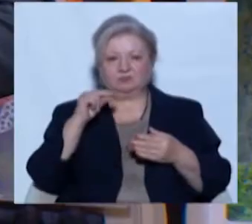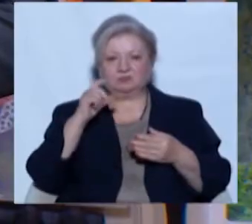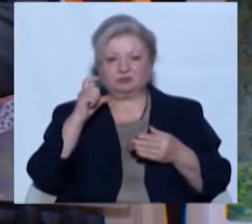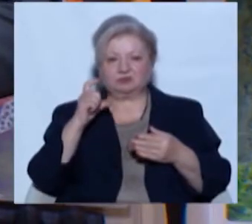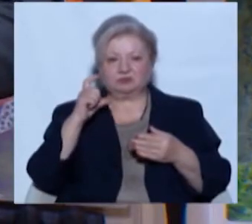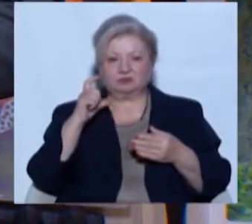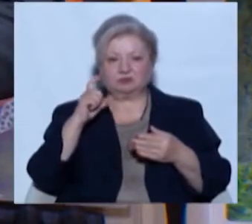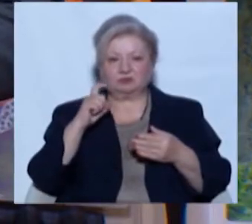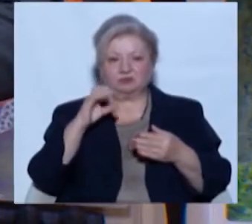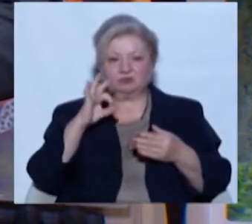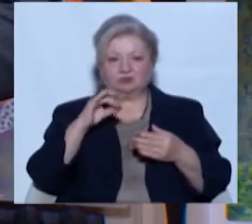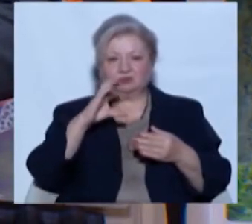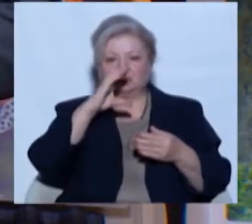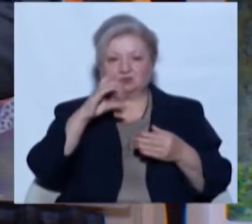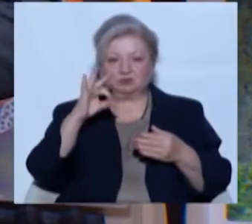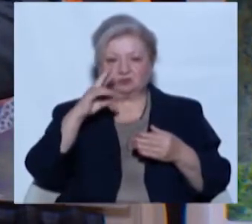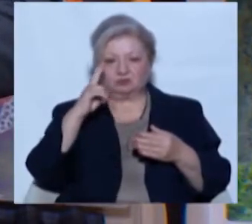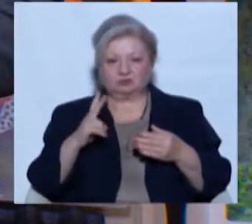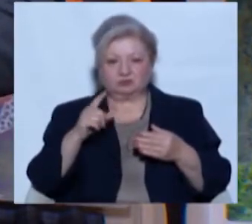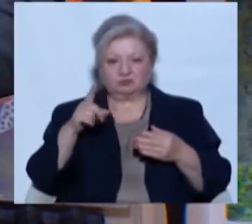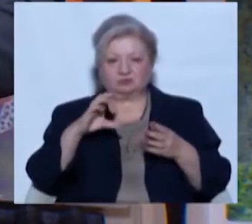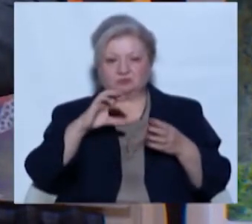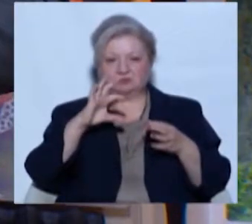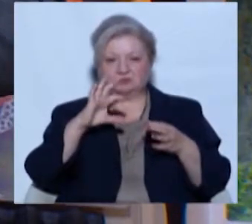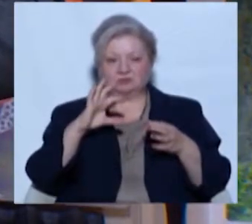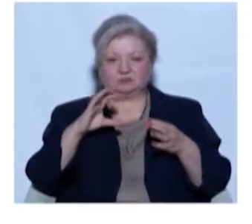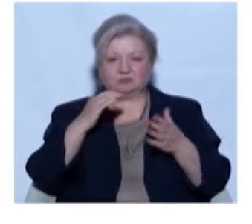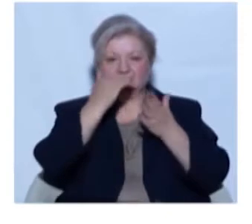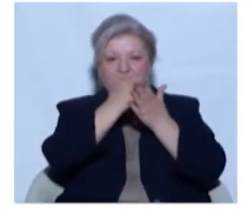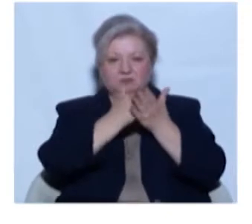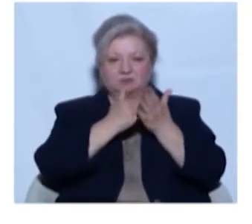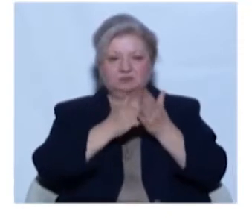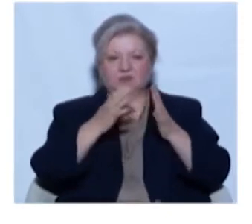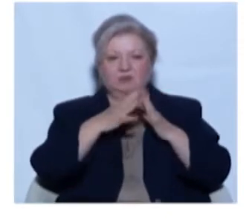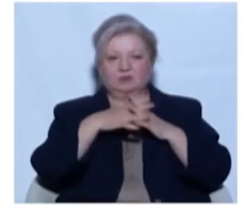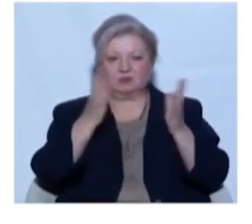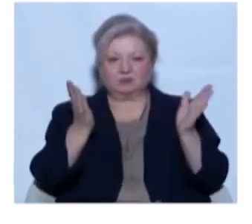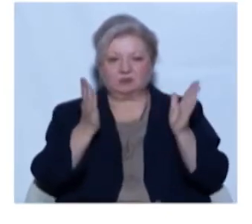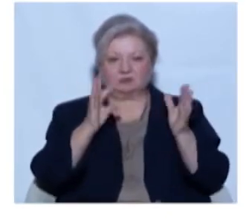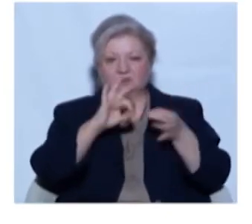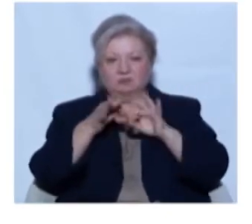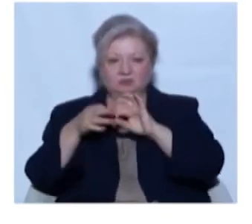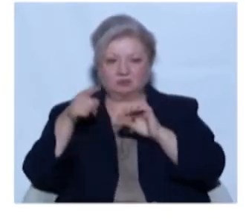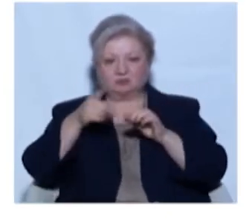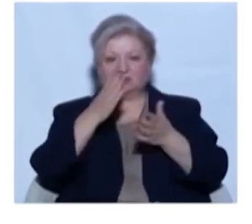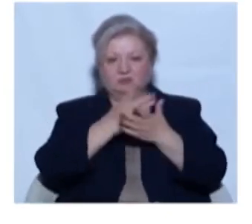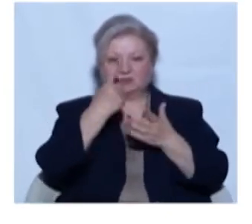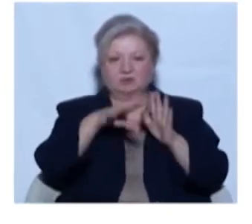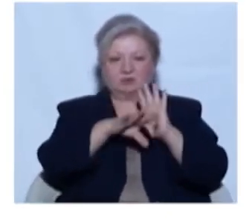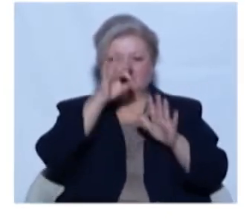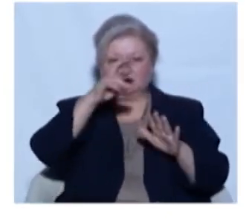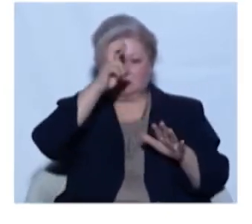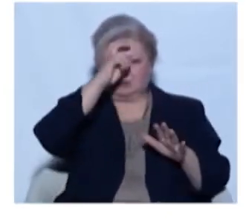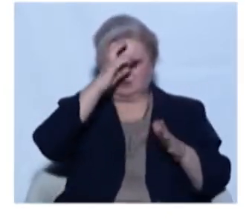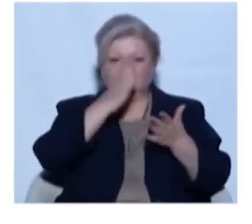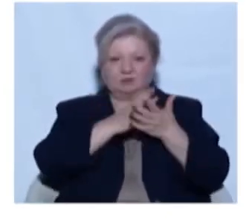ჩეხოსლოვაკია სოციალისტური სისტემის დაშლის პროცესში ერთ-ერთი გამორჩეული სახელმწიფოა, იმიტომ რომ